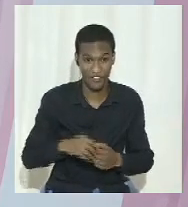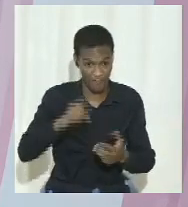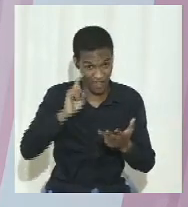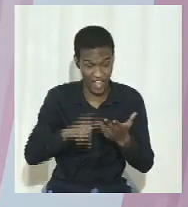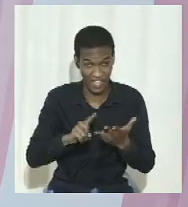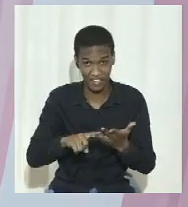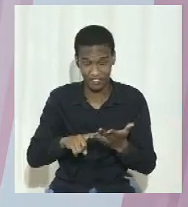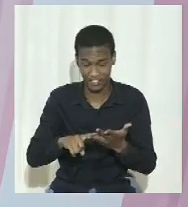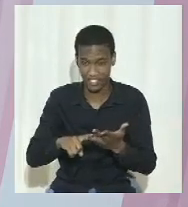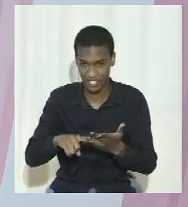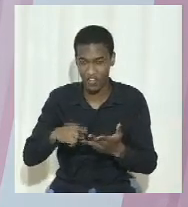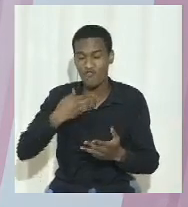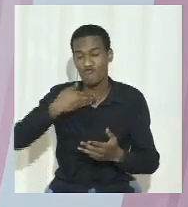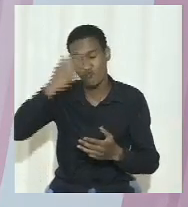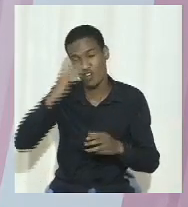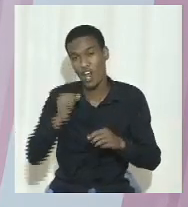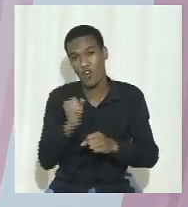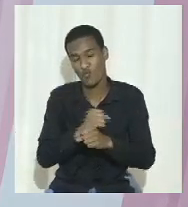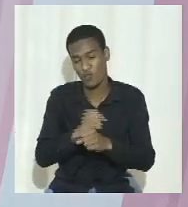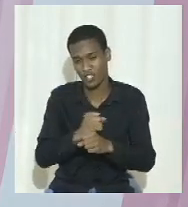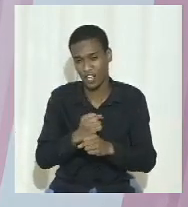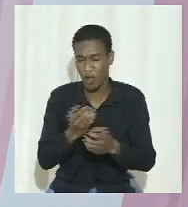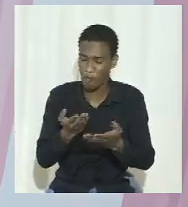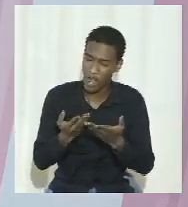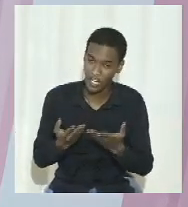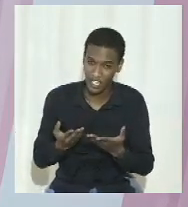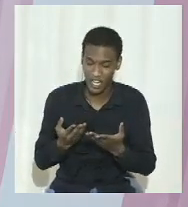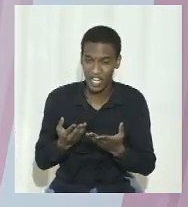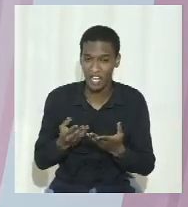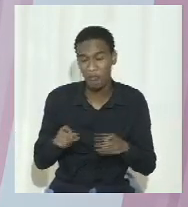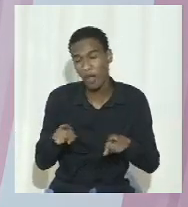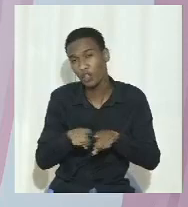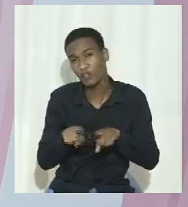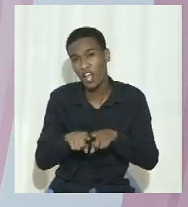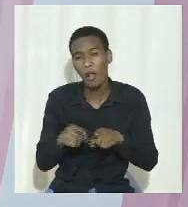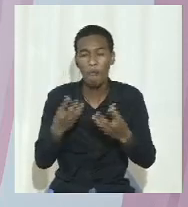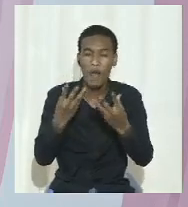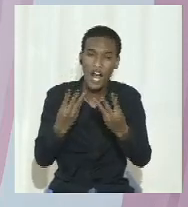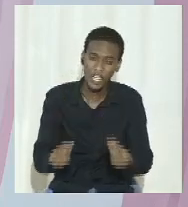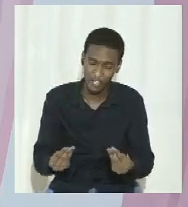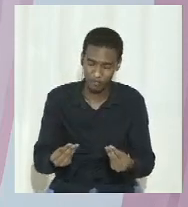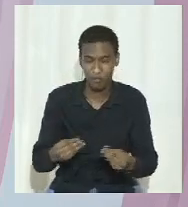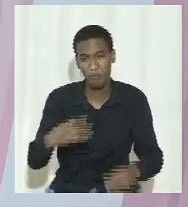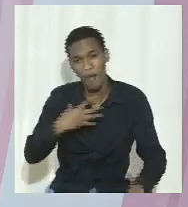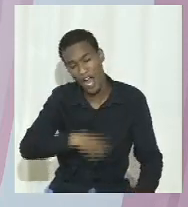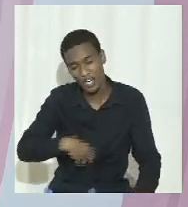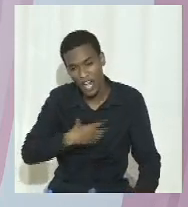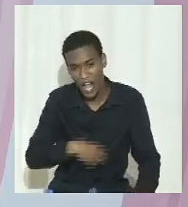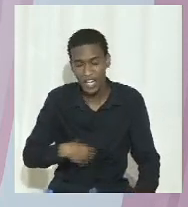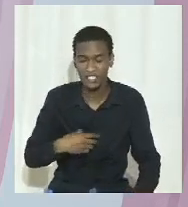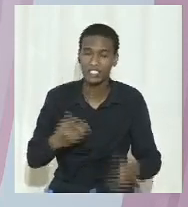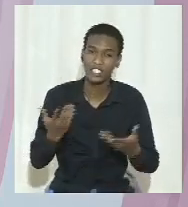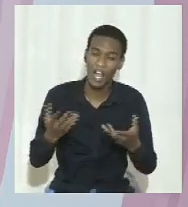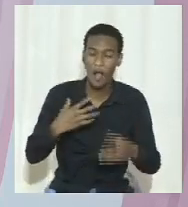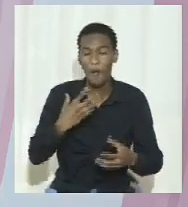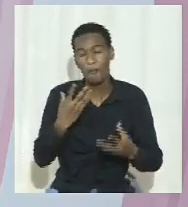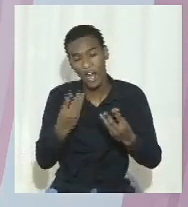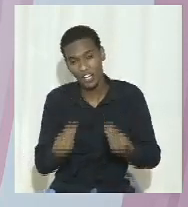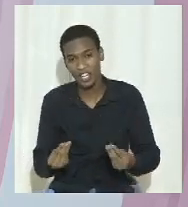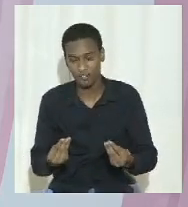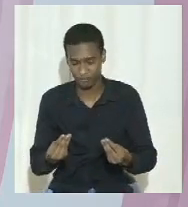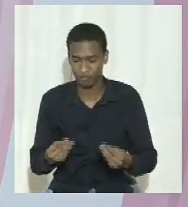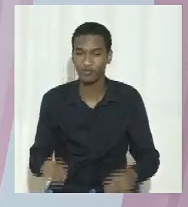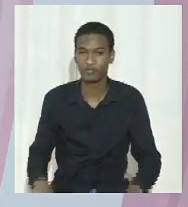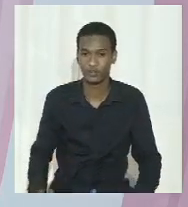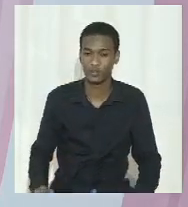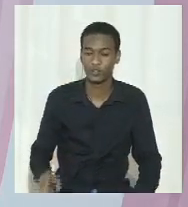ataontsika hoe aretina mitaiza ka marefo dia tafiditra ao a ny ireo olona diabetika izay fantatra sy misoratra anarany eny